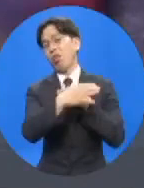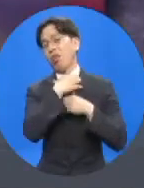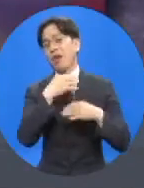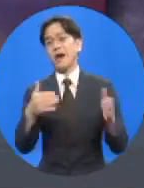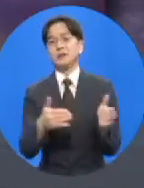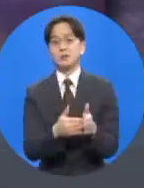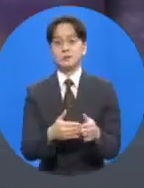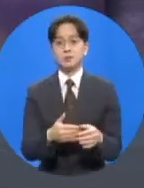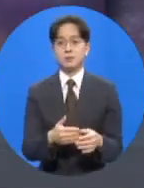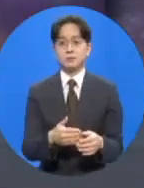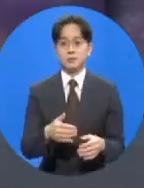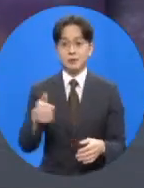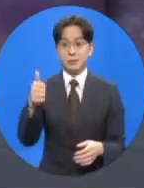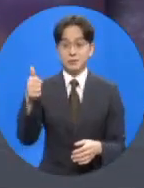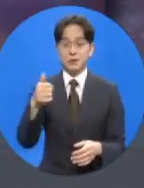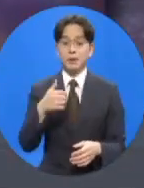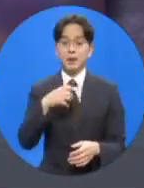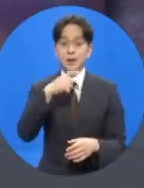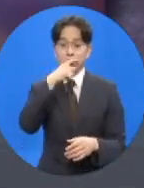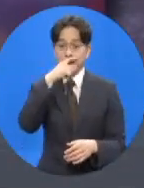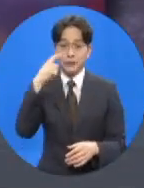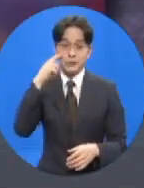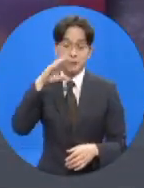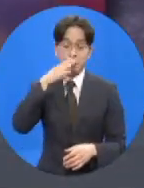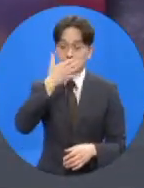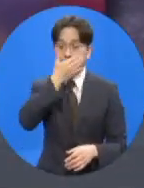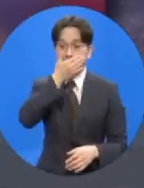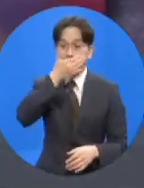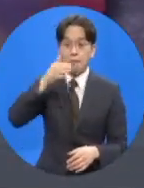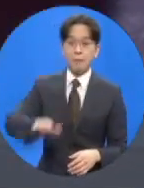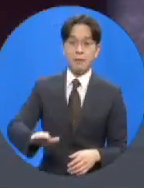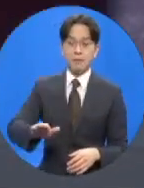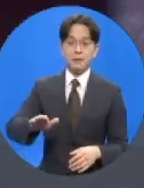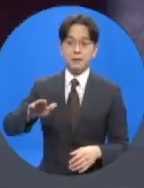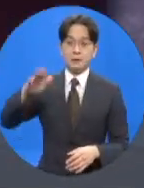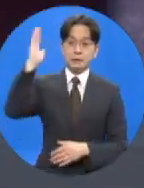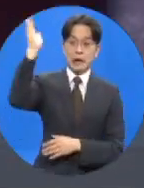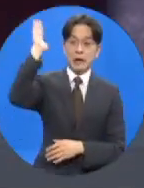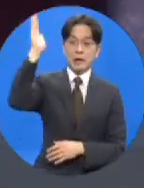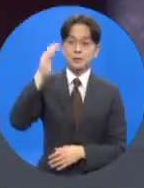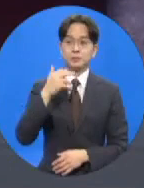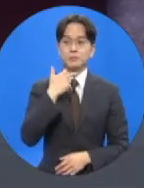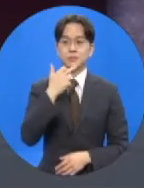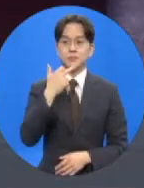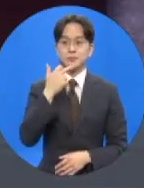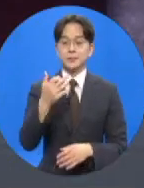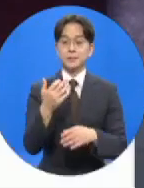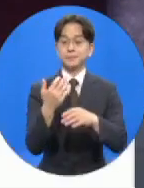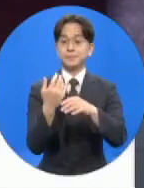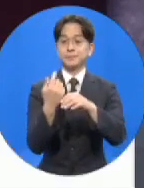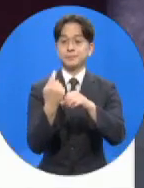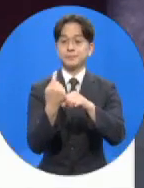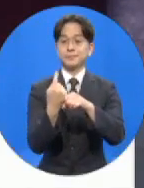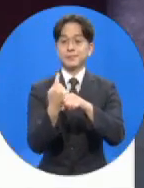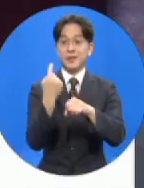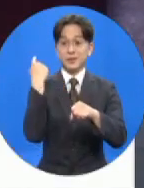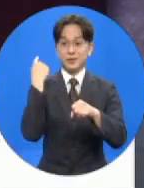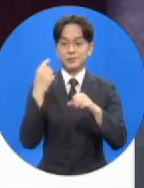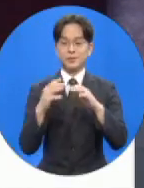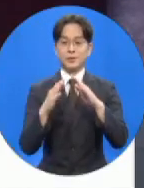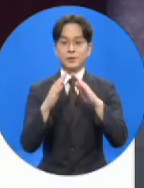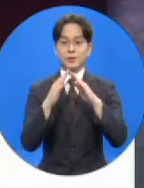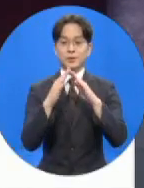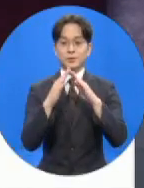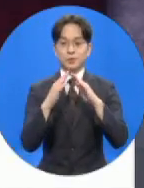마스크 없이 17분간 대중연설을 했던 정광훈 목사. 반년 전 마스크를 모두 써야 하는